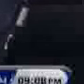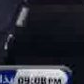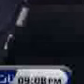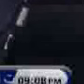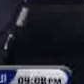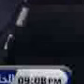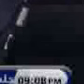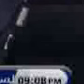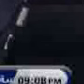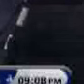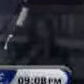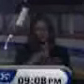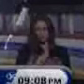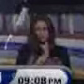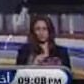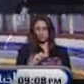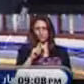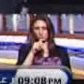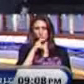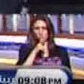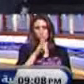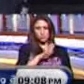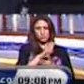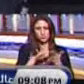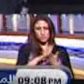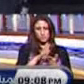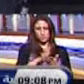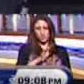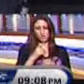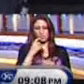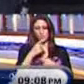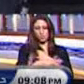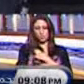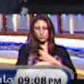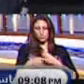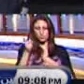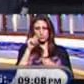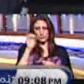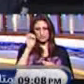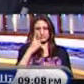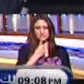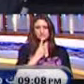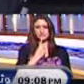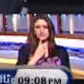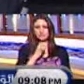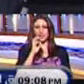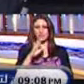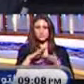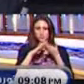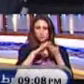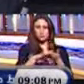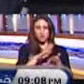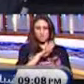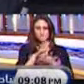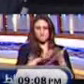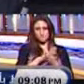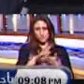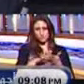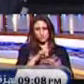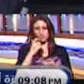شكوتك. اهلا بكم. فقرة قول شكوتك هي فقرة نقدمها اسبوعيا في 90 دقيقة للمساهمة في حل مشاكل المواطنين من